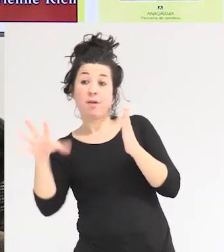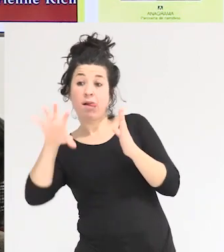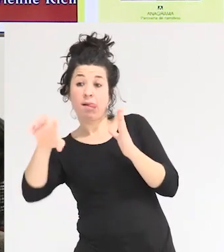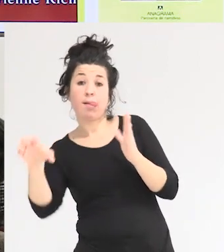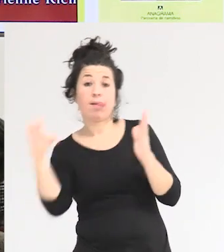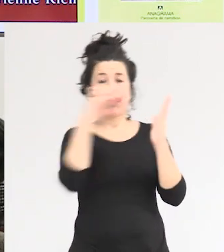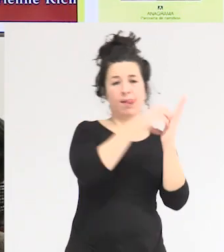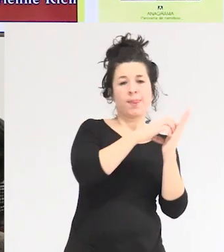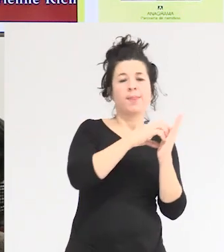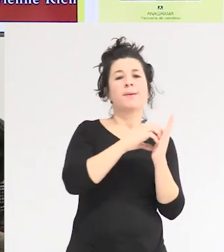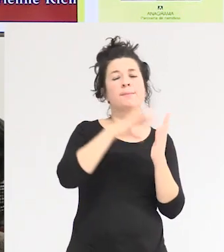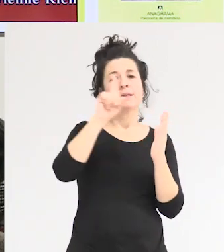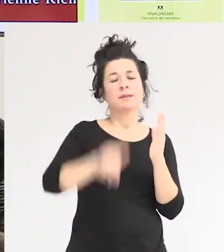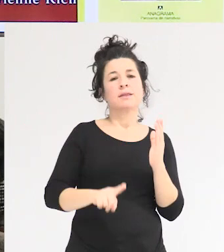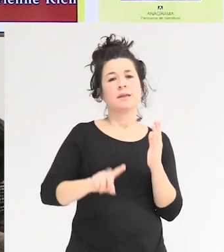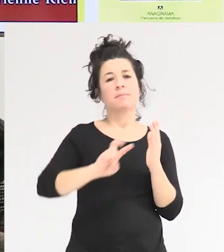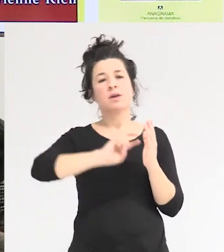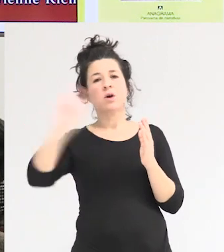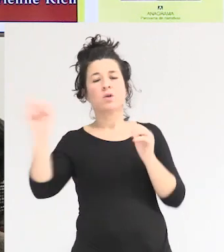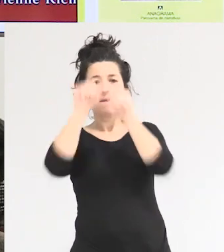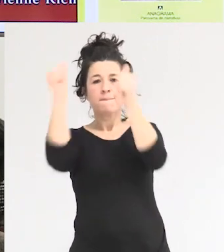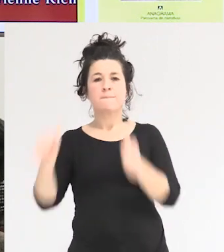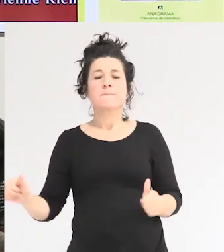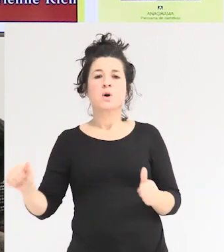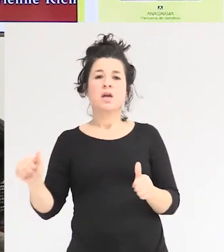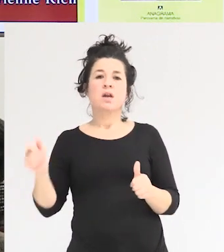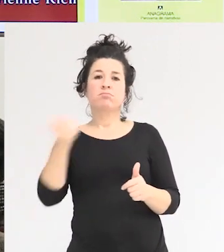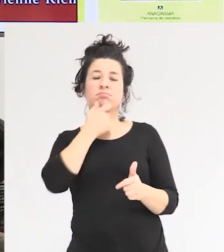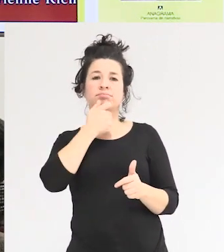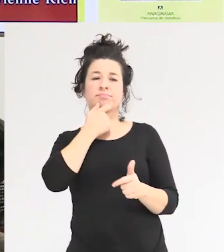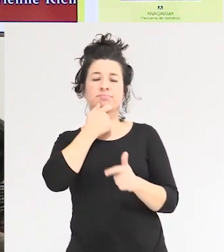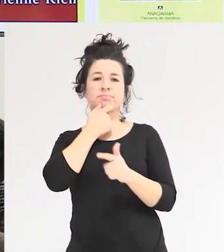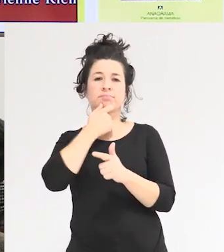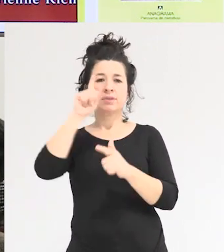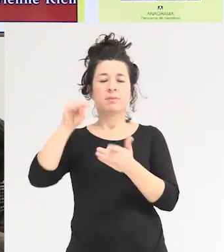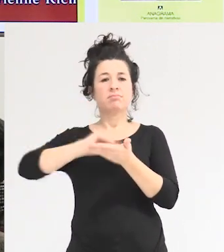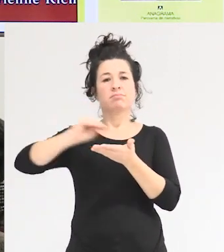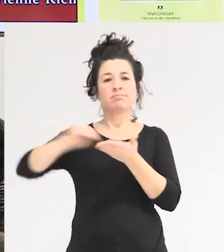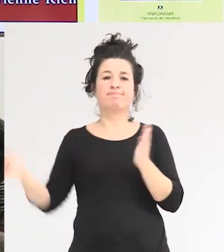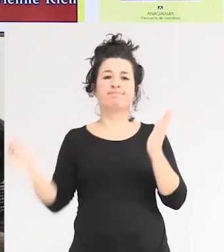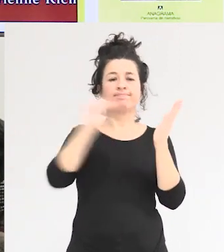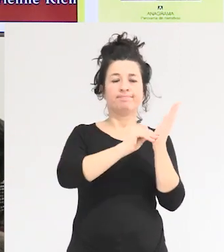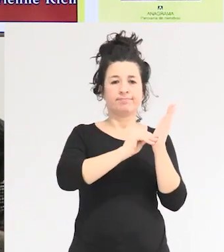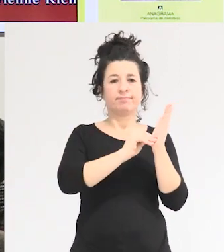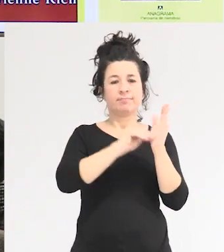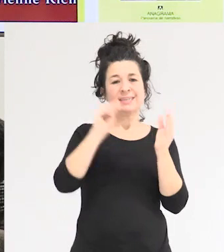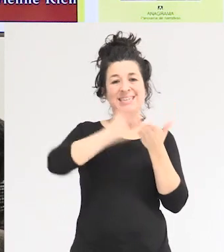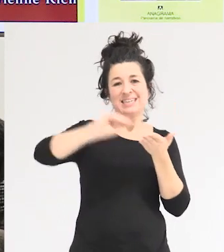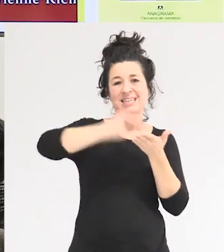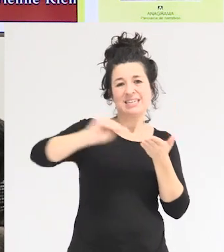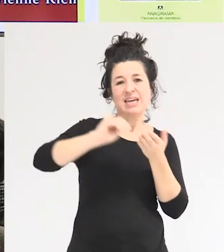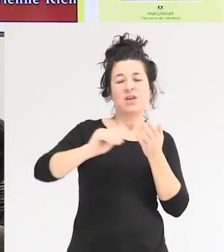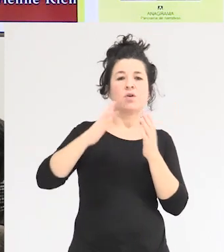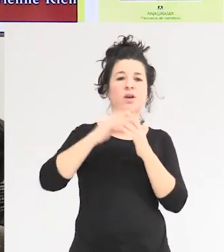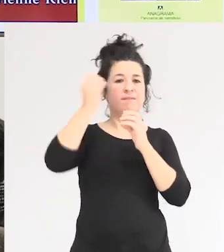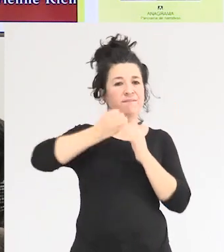gero beste, bueno, eremu anglosajoieko beste idazle importanteak ere hor daude, eh? Ensaioak dira eta baita fikzioa